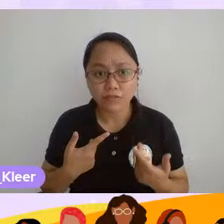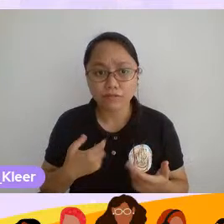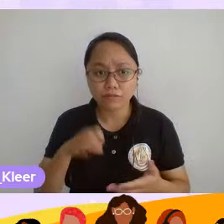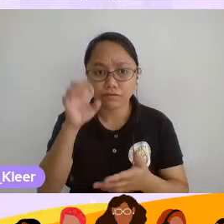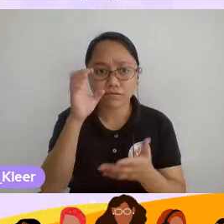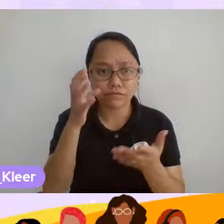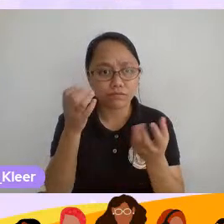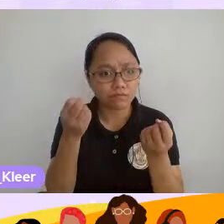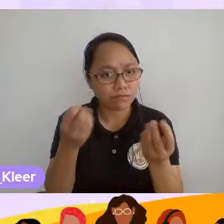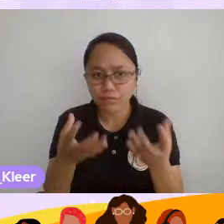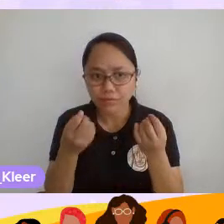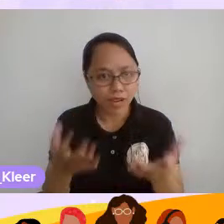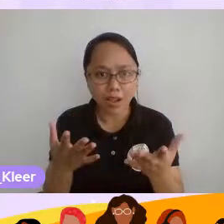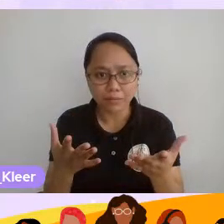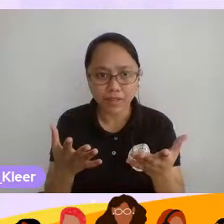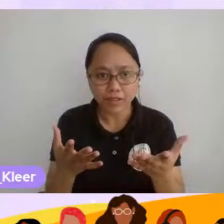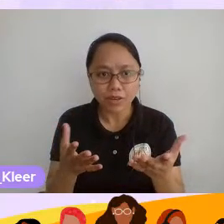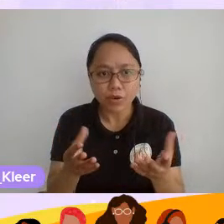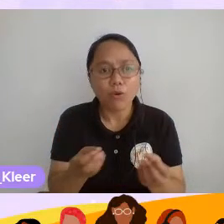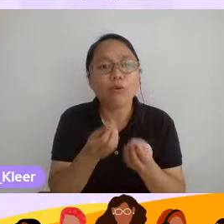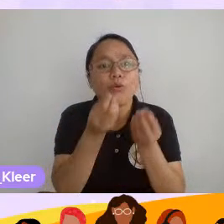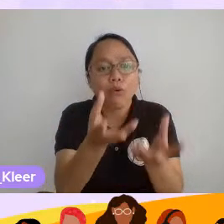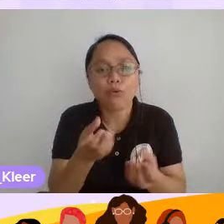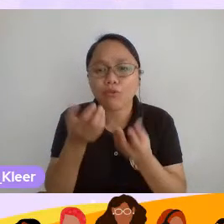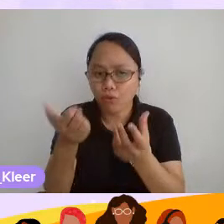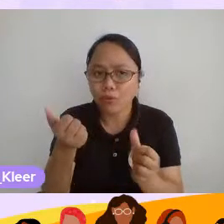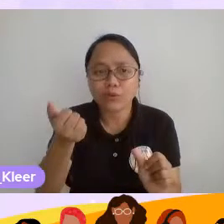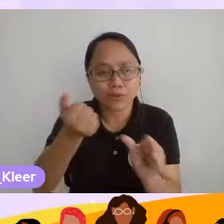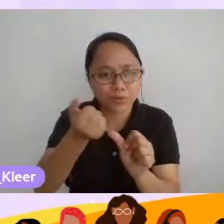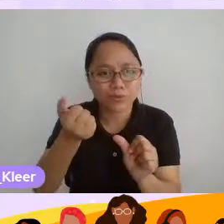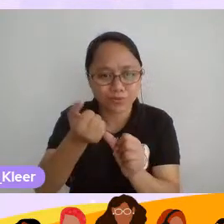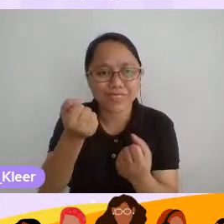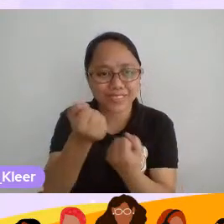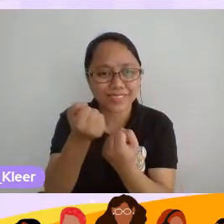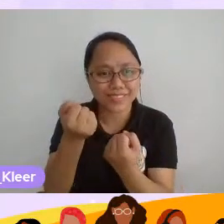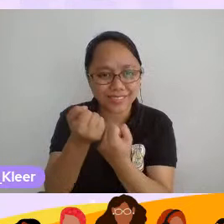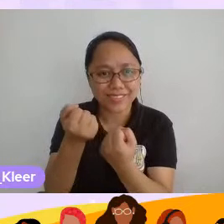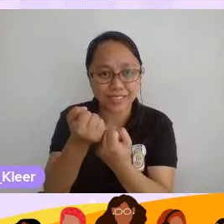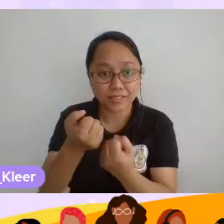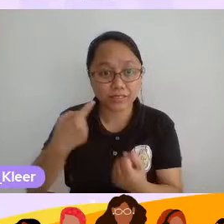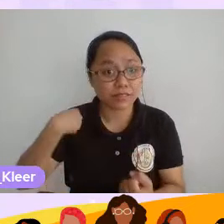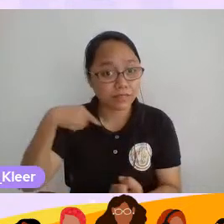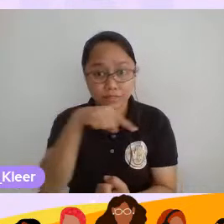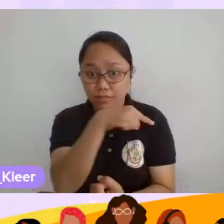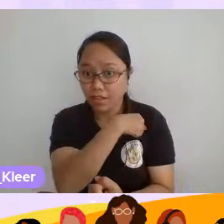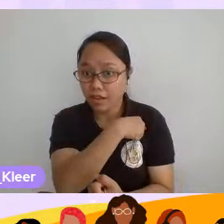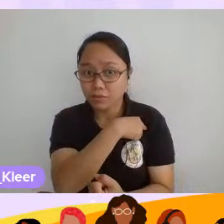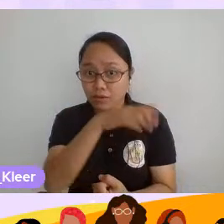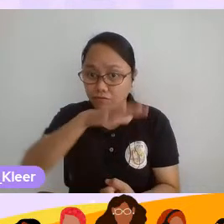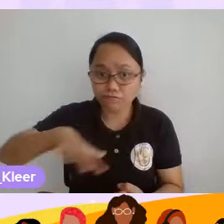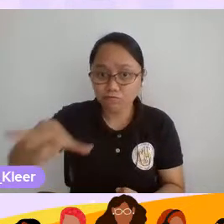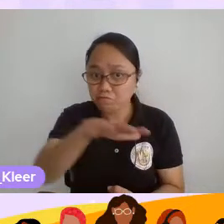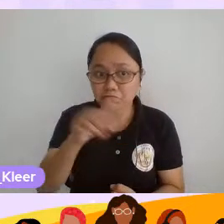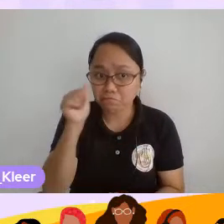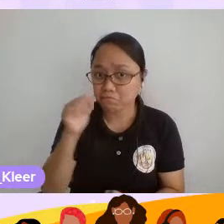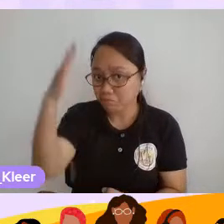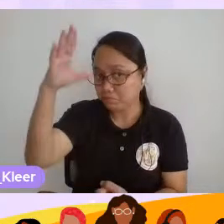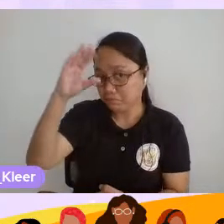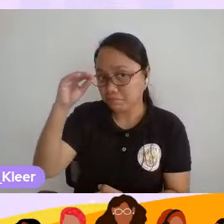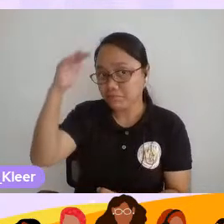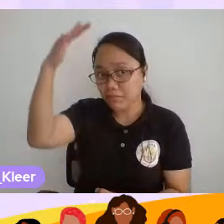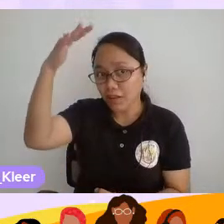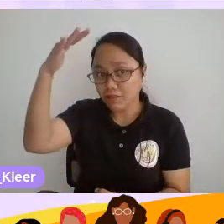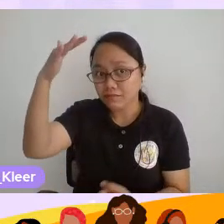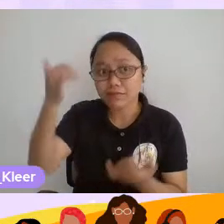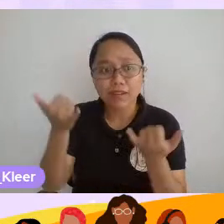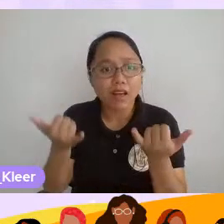talagang ino-offer ng mga assistance sa ating mga population of women and men. Kung kayo po ay walang background